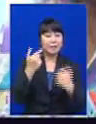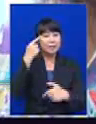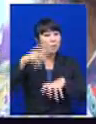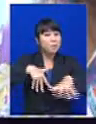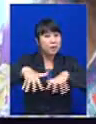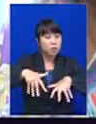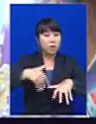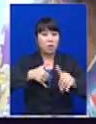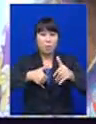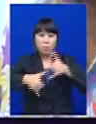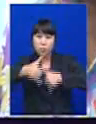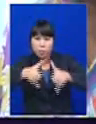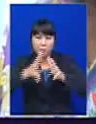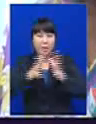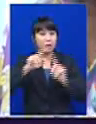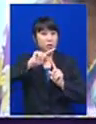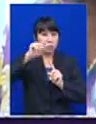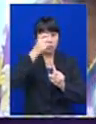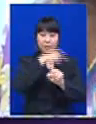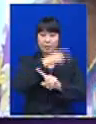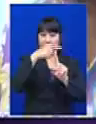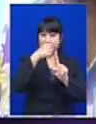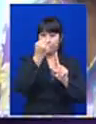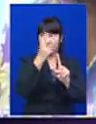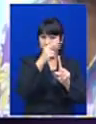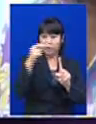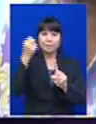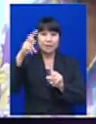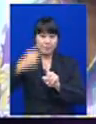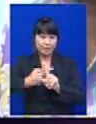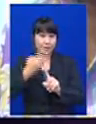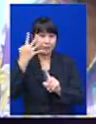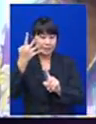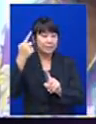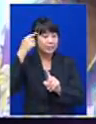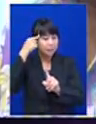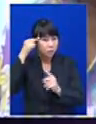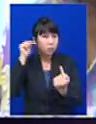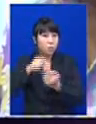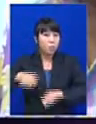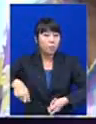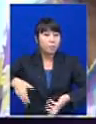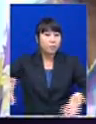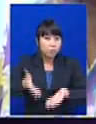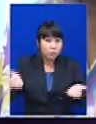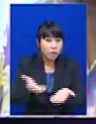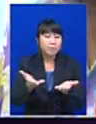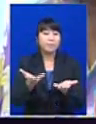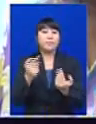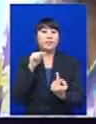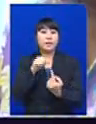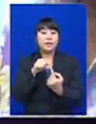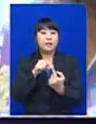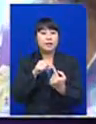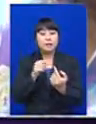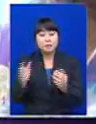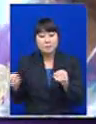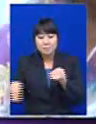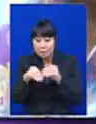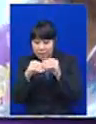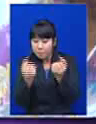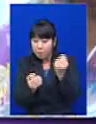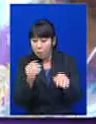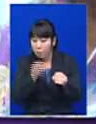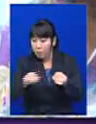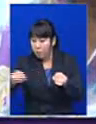ทางสูญสุดในวันที่ 12และ 13เมษายนซึ่งเชื่อมั่นว่ามาตรการส่งเสริมหรือว่ามาตรการในการเสริมเที่ยวรถ